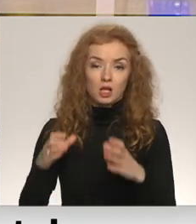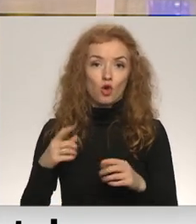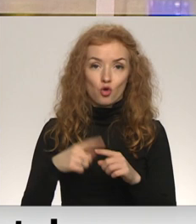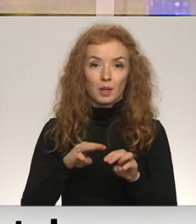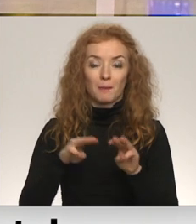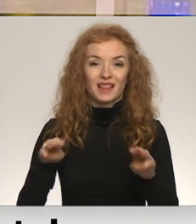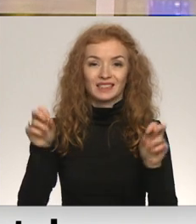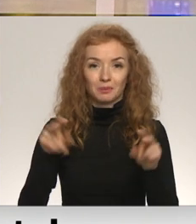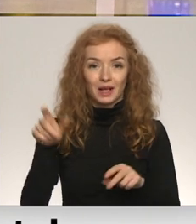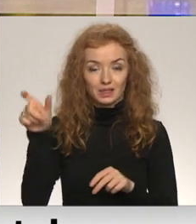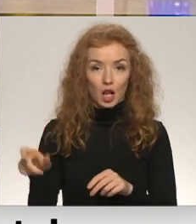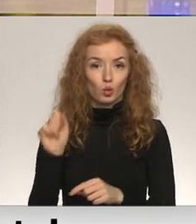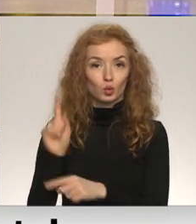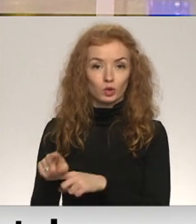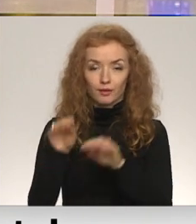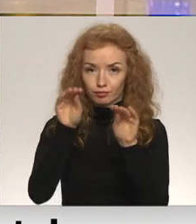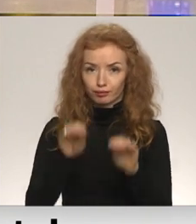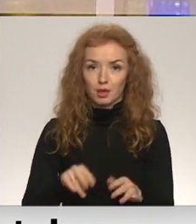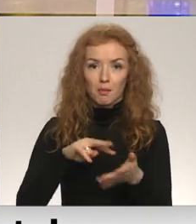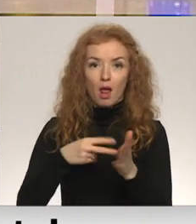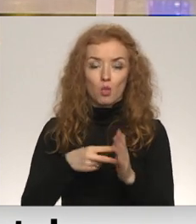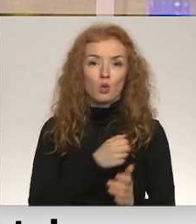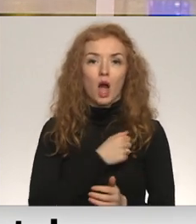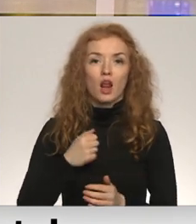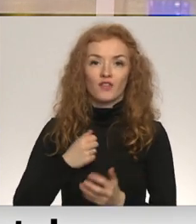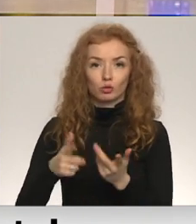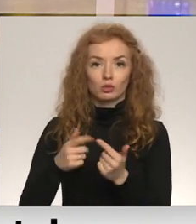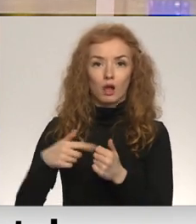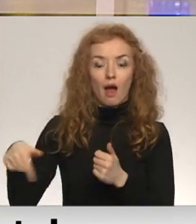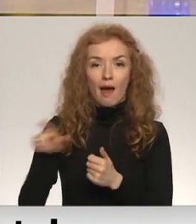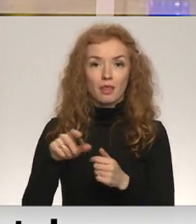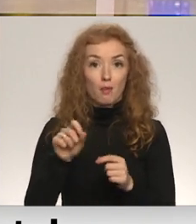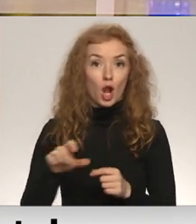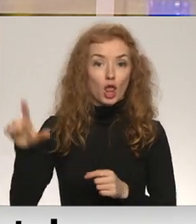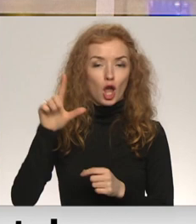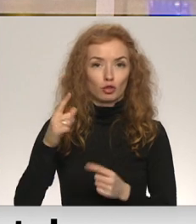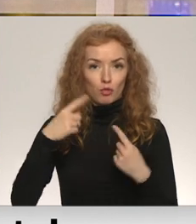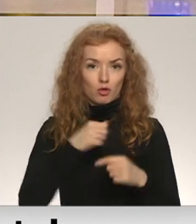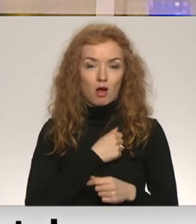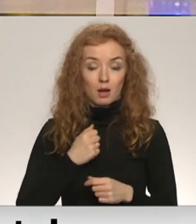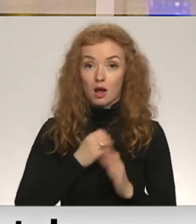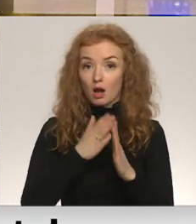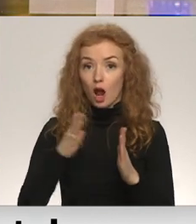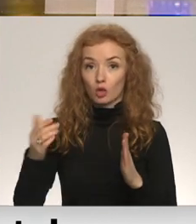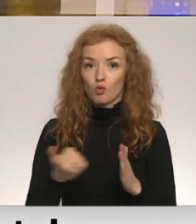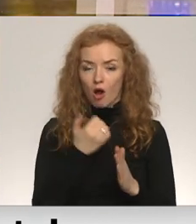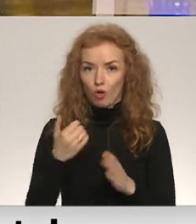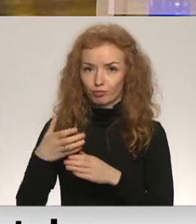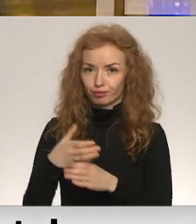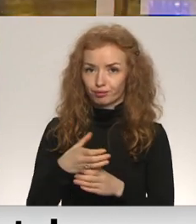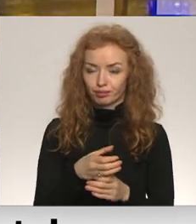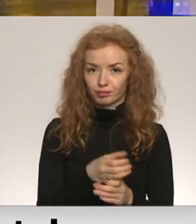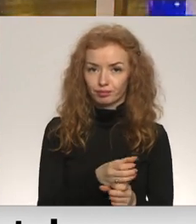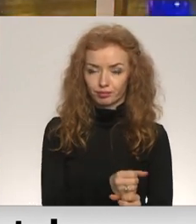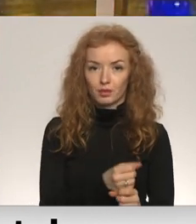ministrijas speciālistiem uzdevis izstrādāt plānu karavīru skaita palielināšanai Latvijas armijā. Pašlaik ar katru gadu to skaits samazinās. Tā